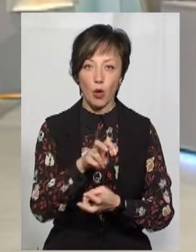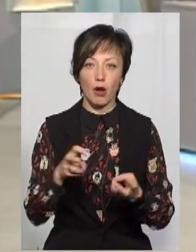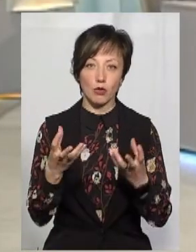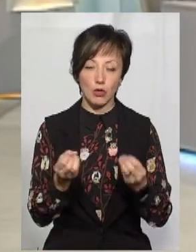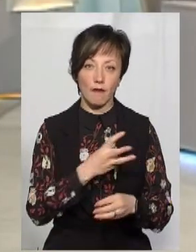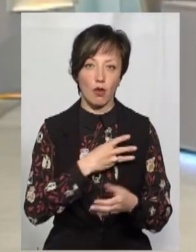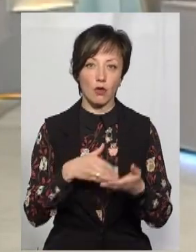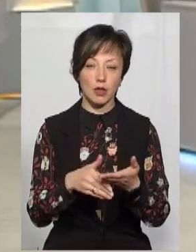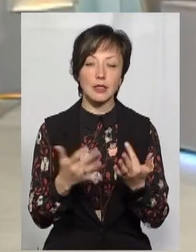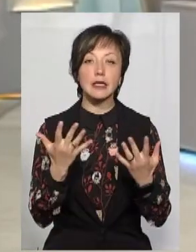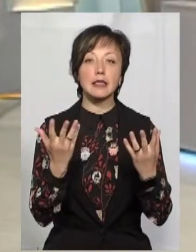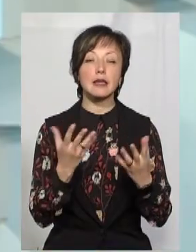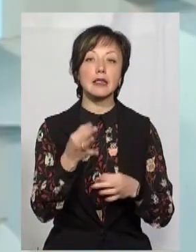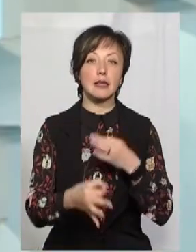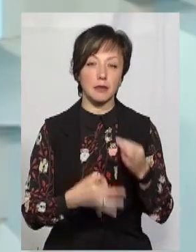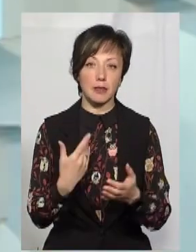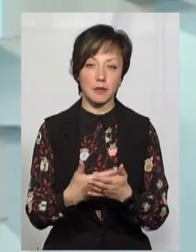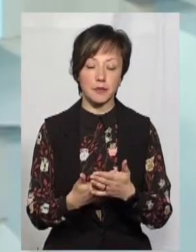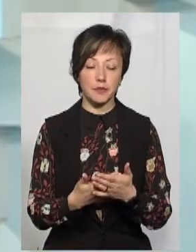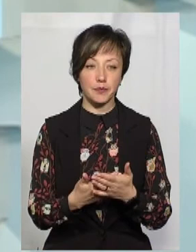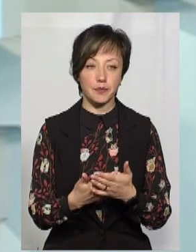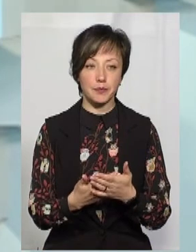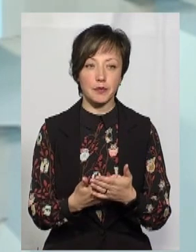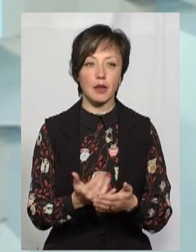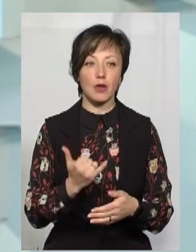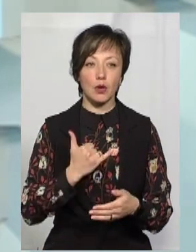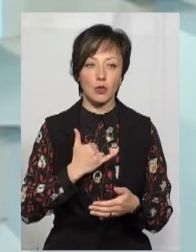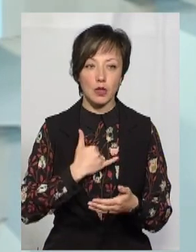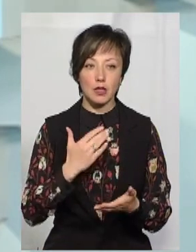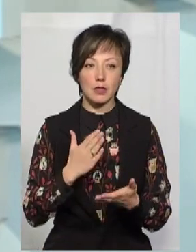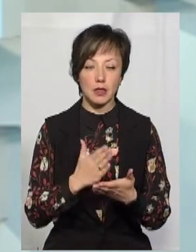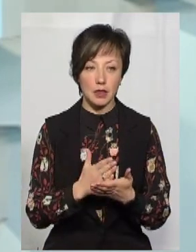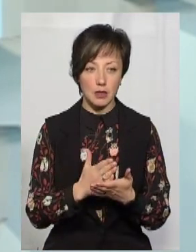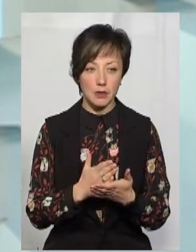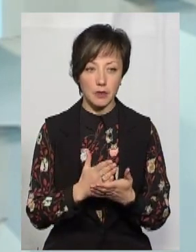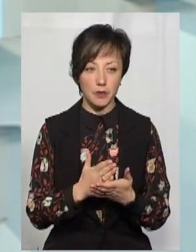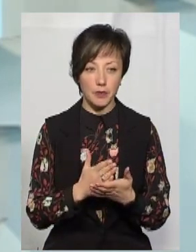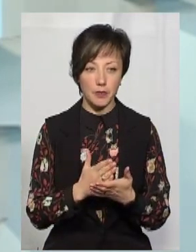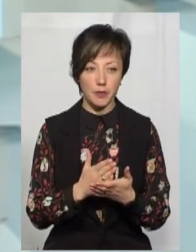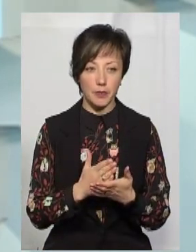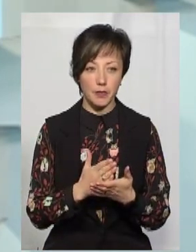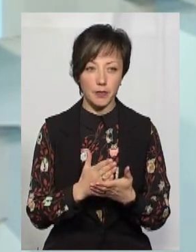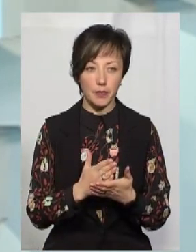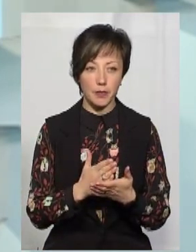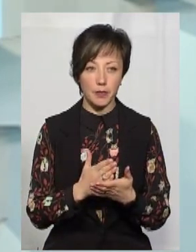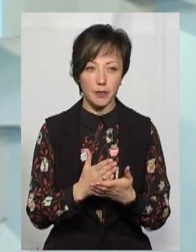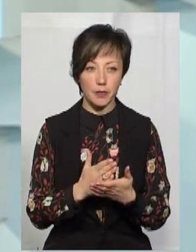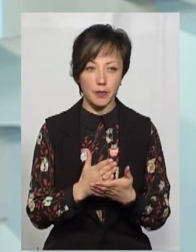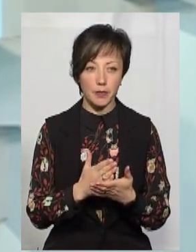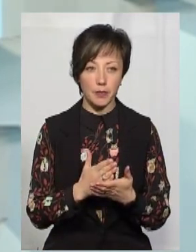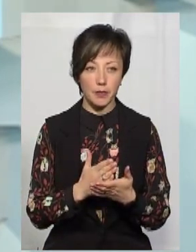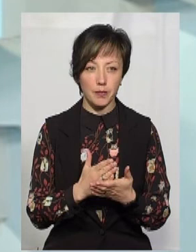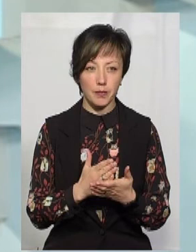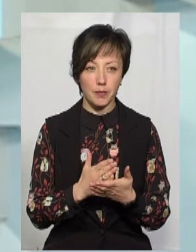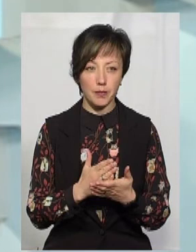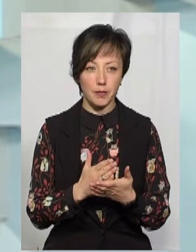шукають так волонтери, то от наскільки діб? Дивіться, в нас є такий дашборд, називається в Міністерстві охорони здоров'я. Там є